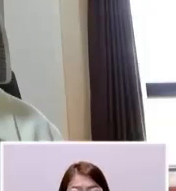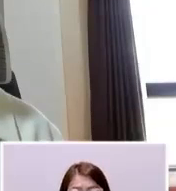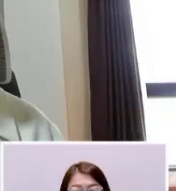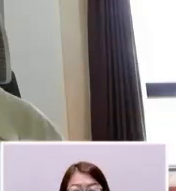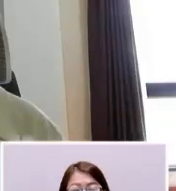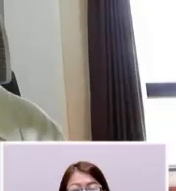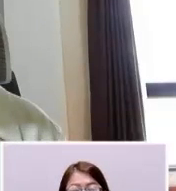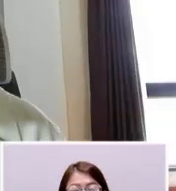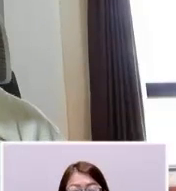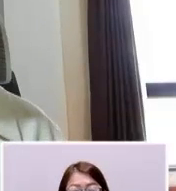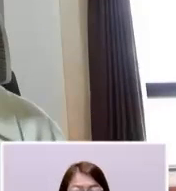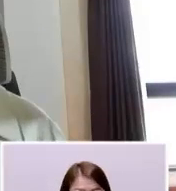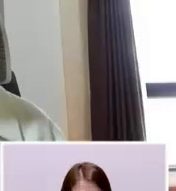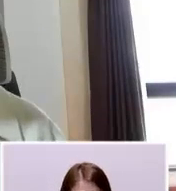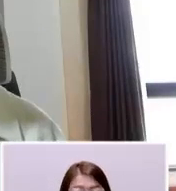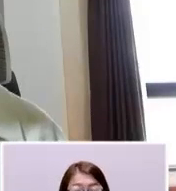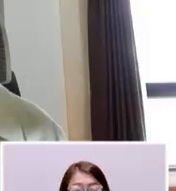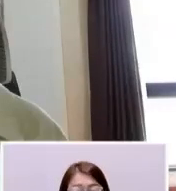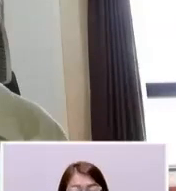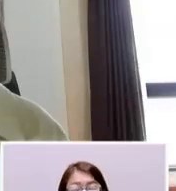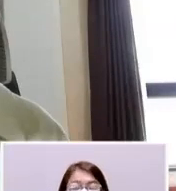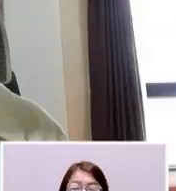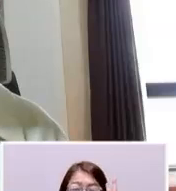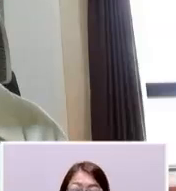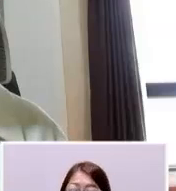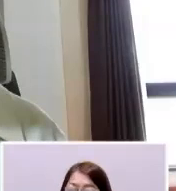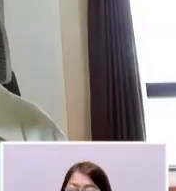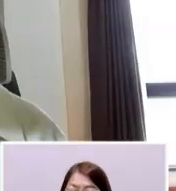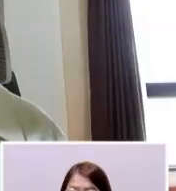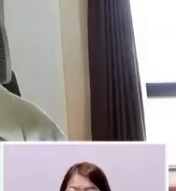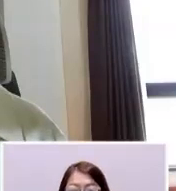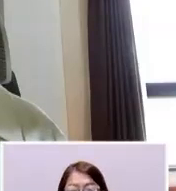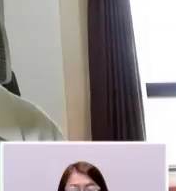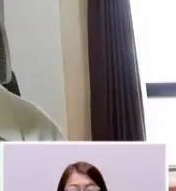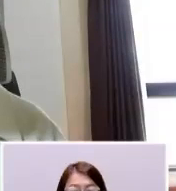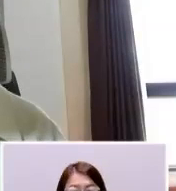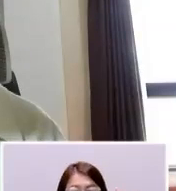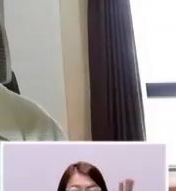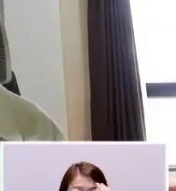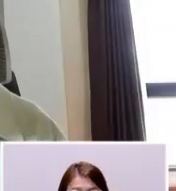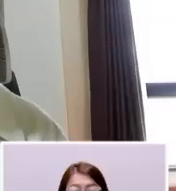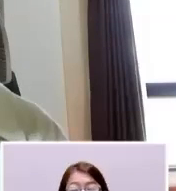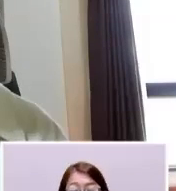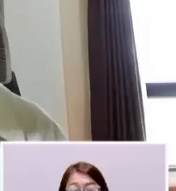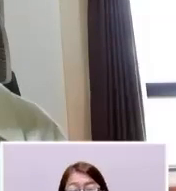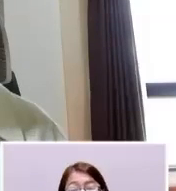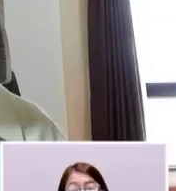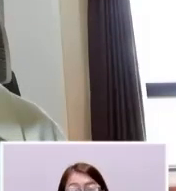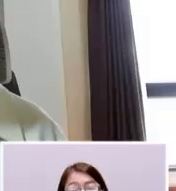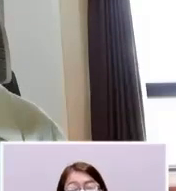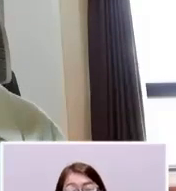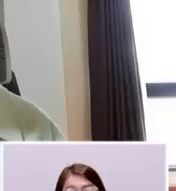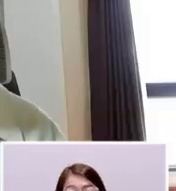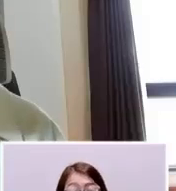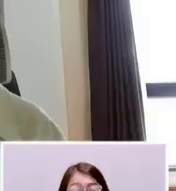ค่ะ สวัสดีค่ะกลายเป็นประเด็นร้อนไปทั่วโลกเลยนะคะหลังจากที่เมื่อคืนนี้แนนซี่เพโลซีประธานสภาผู้แทนราษฎรสห